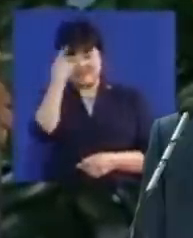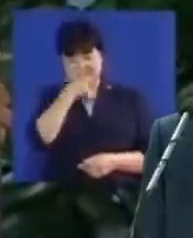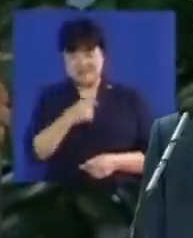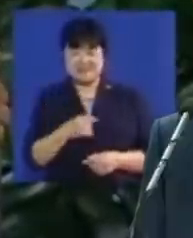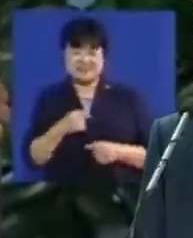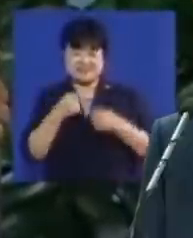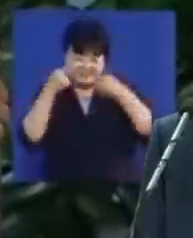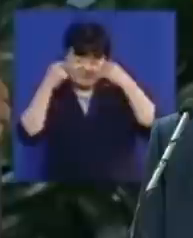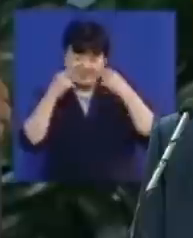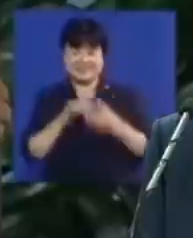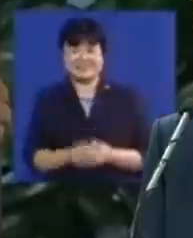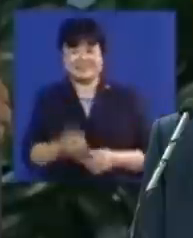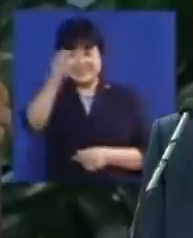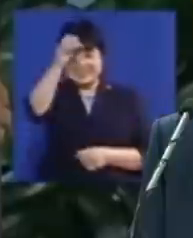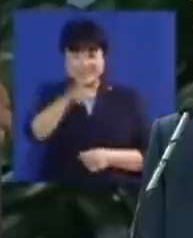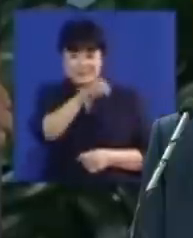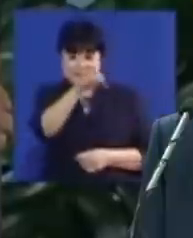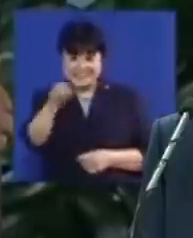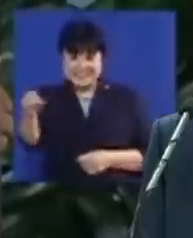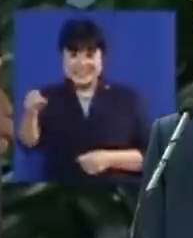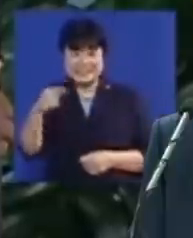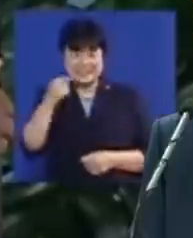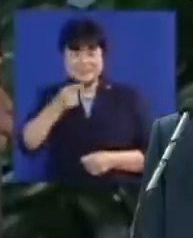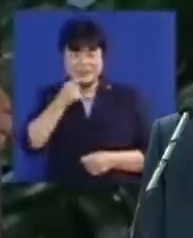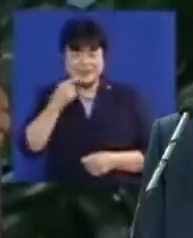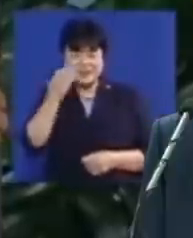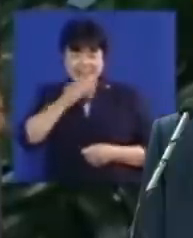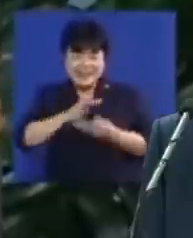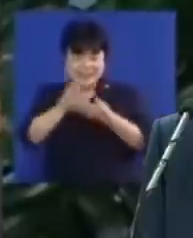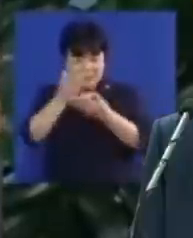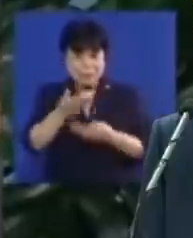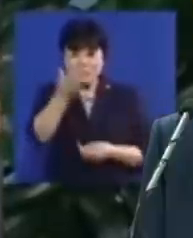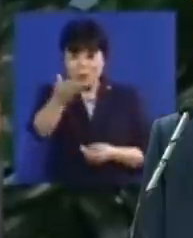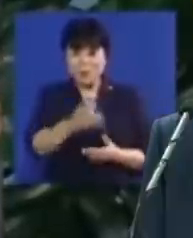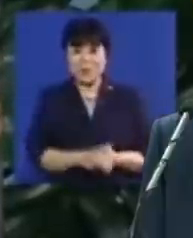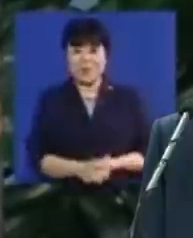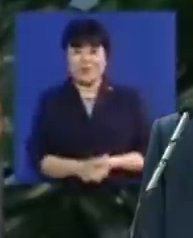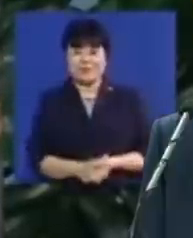말라. 십자가는 쓴 물을 타게 하는 것입니다.